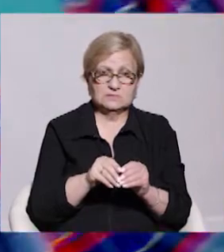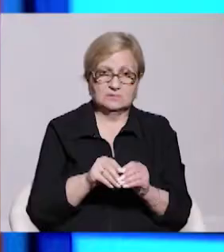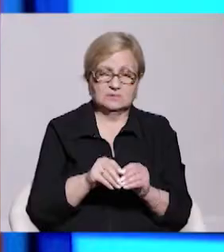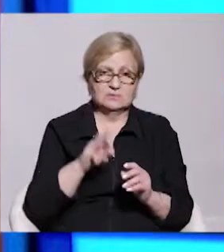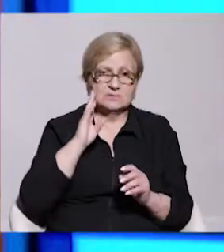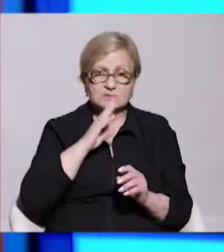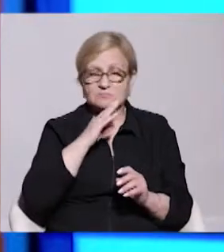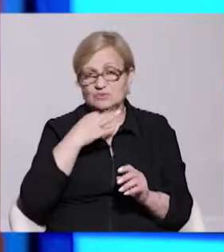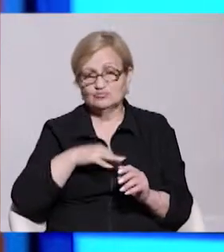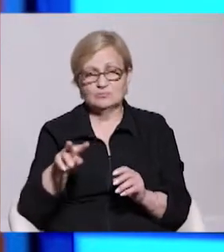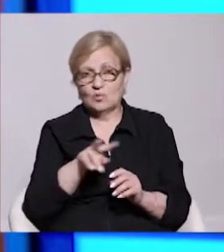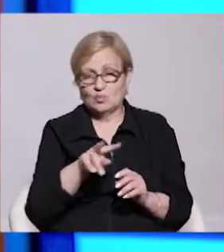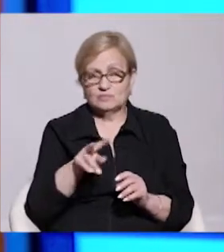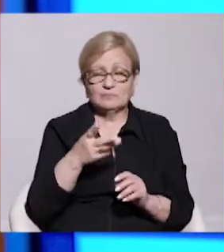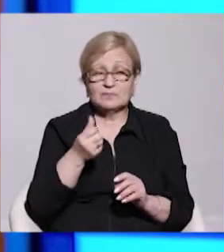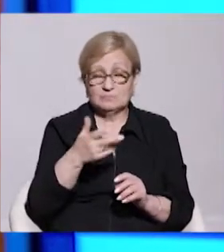ერთად?